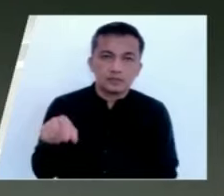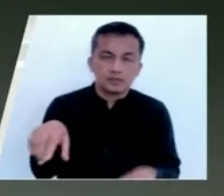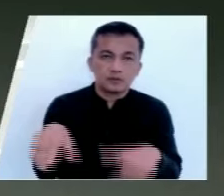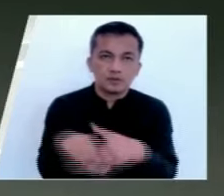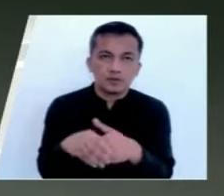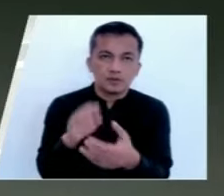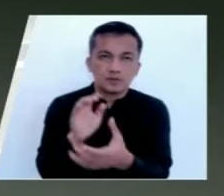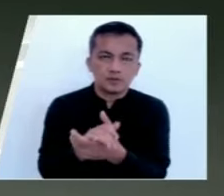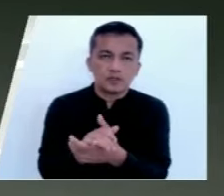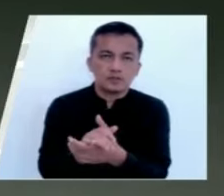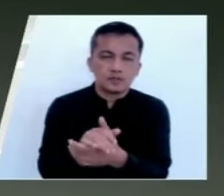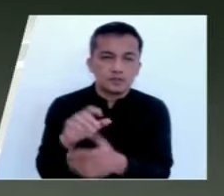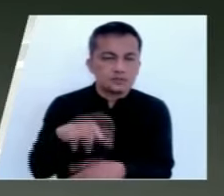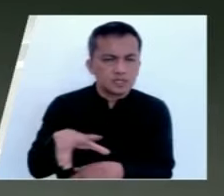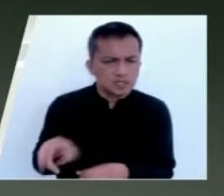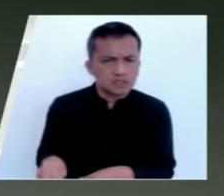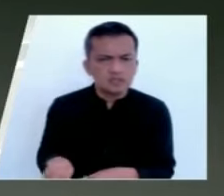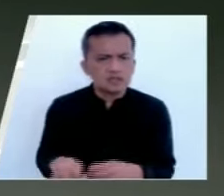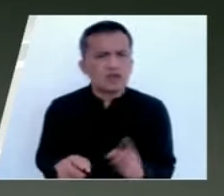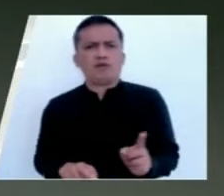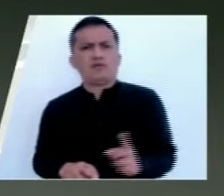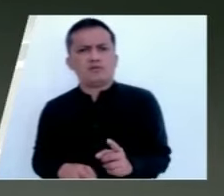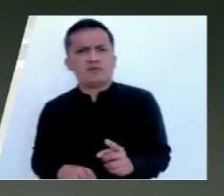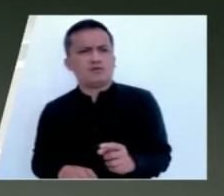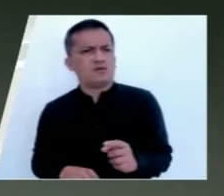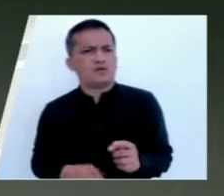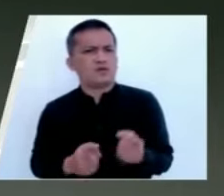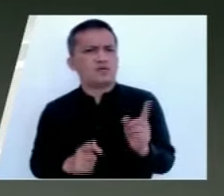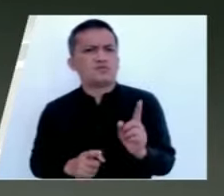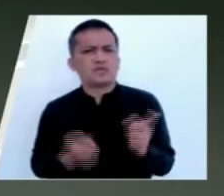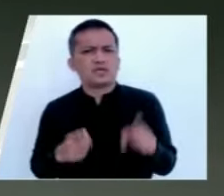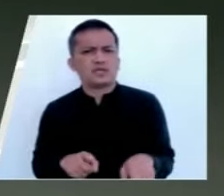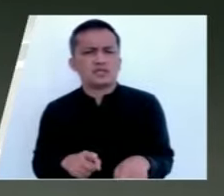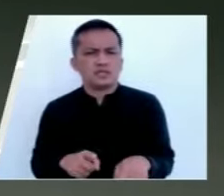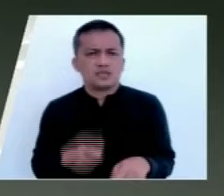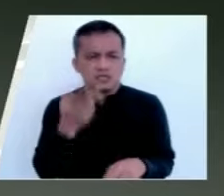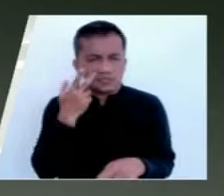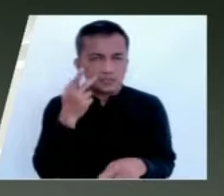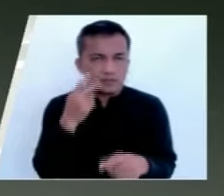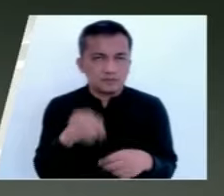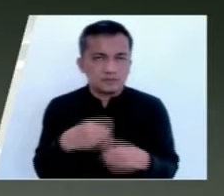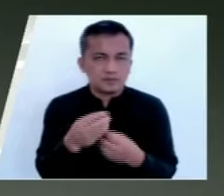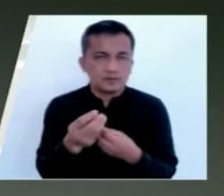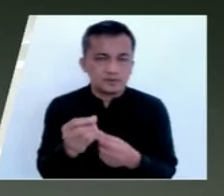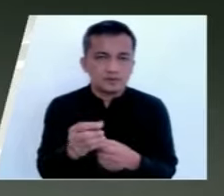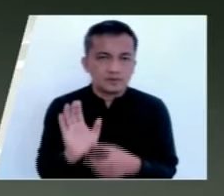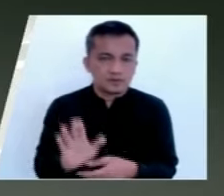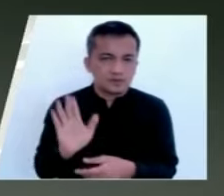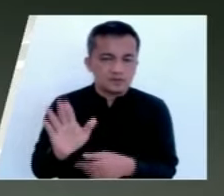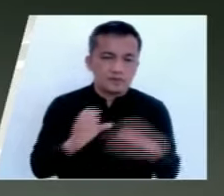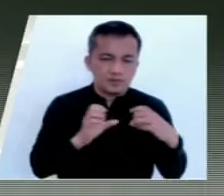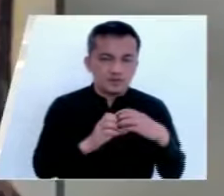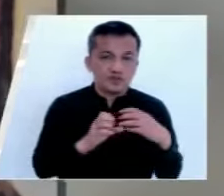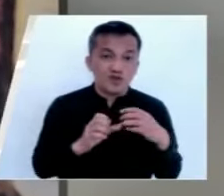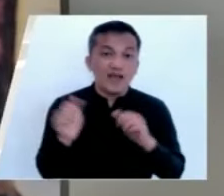sa Cagayan. Abe, anong nangyari? Inalam at binigyang solusyon ng inyong Kapuso Action Man.